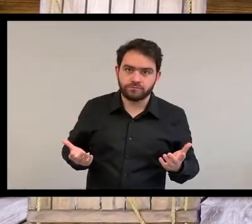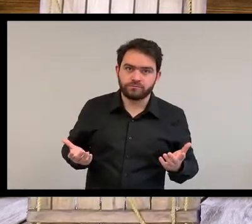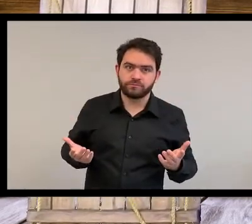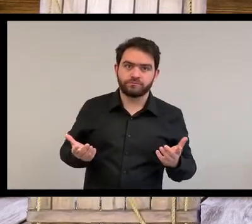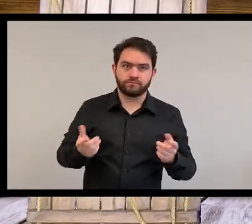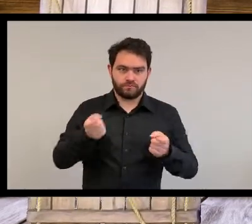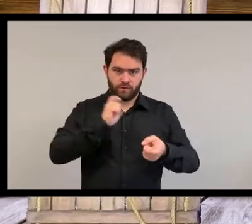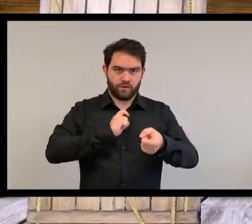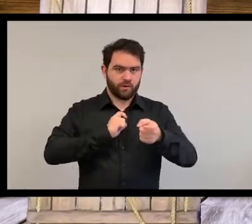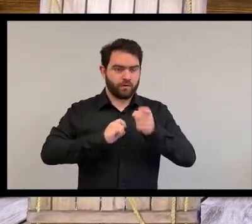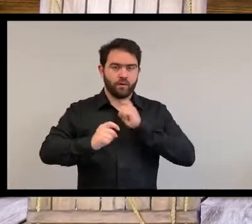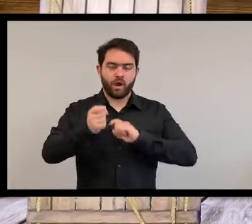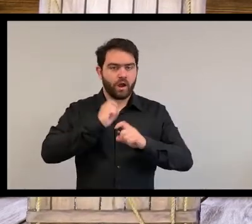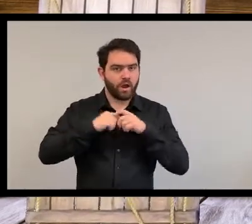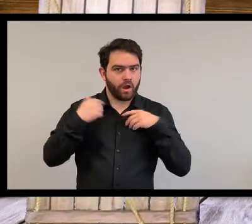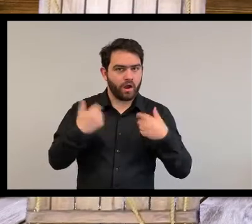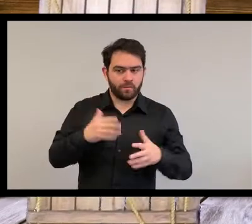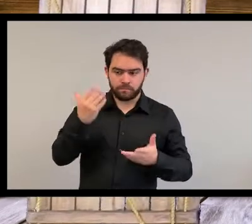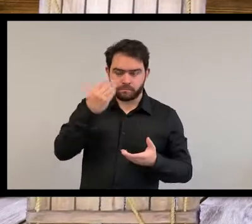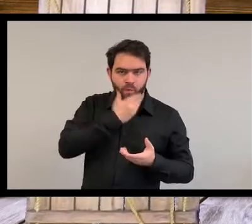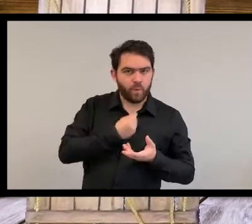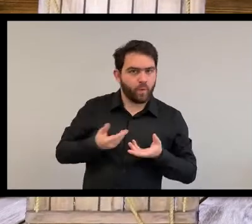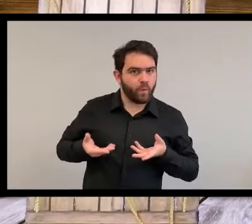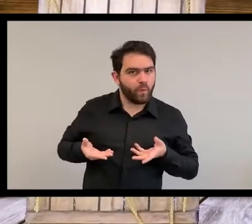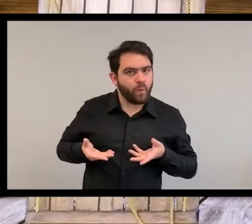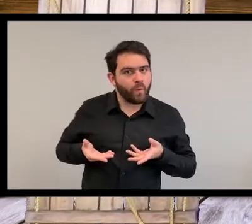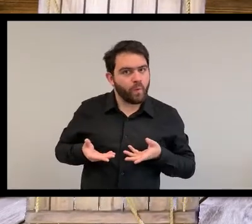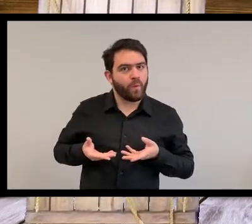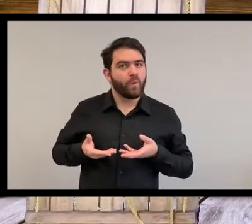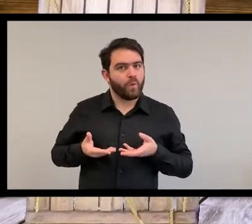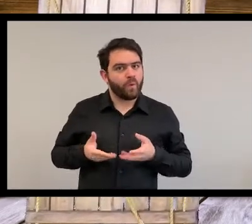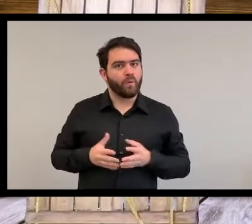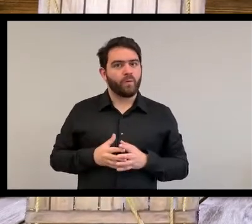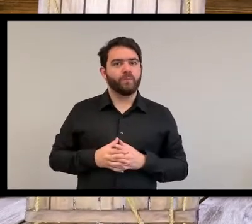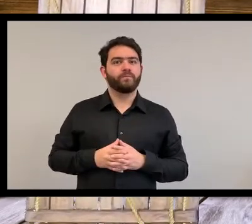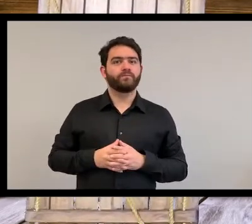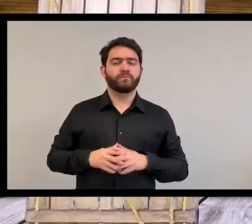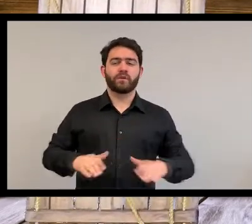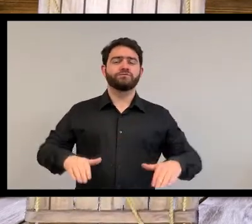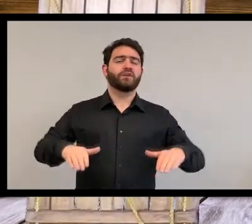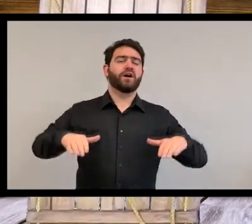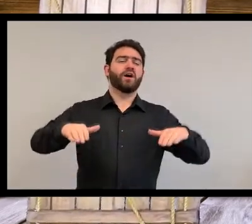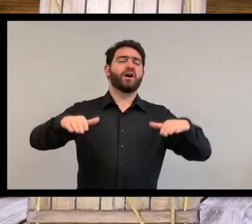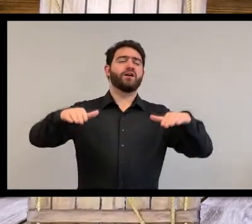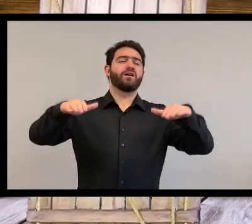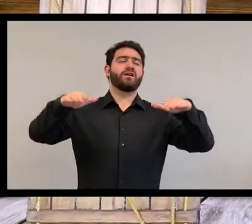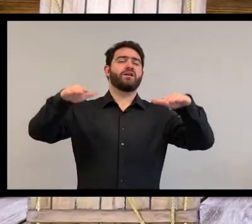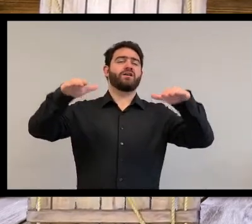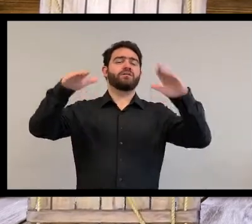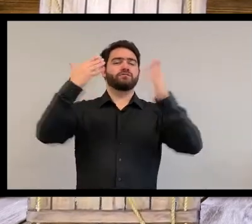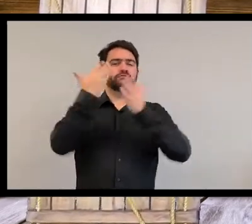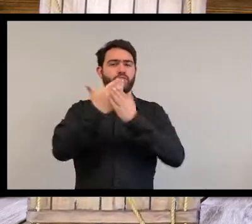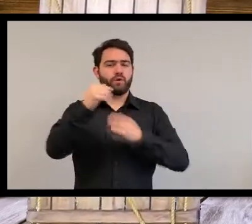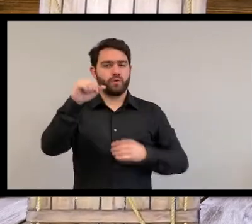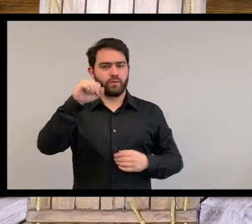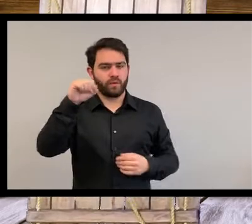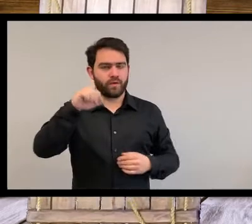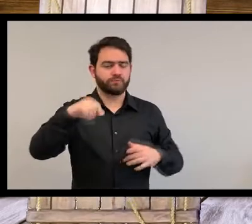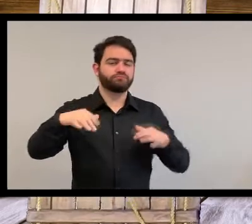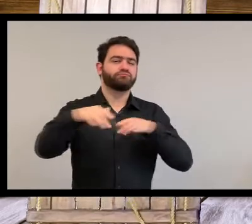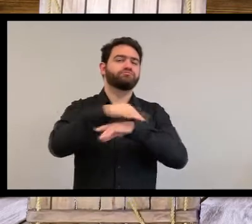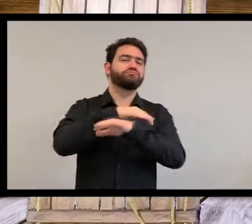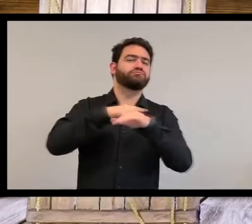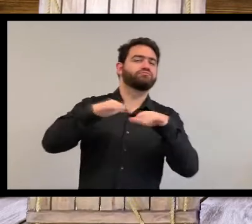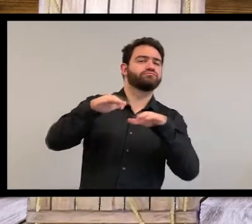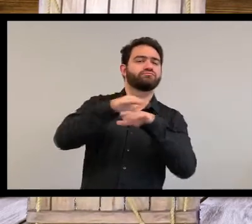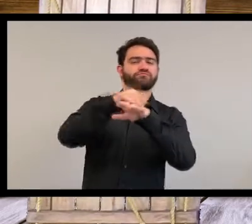cadeau. Ah! Les années ont passé. Ils ont grandi. Et les jeunes, maintenant, avaient terminé